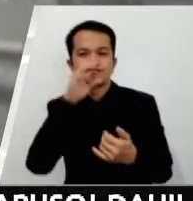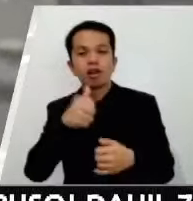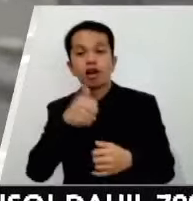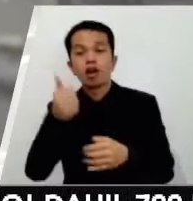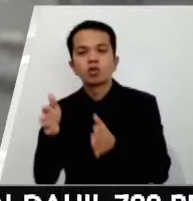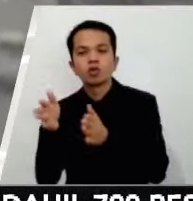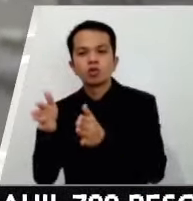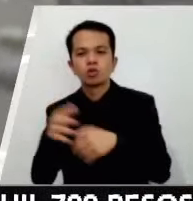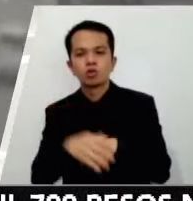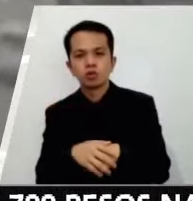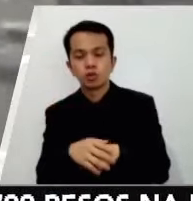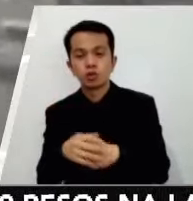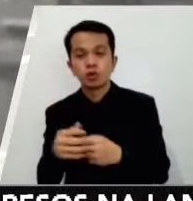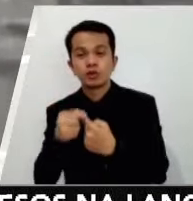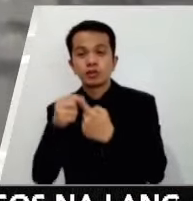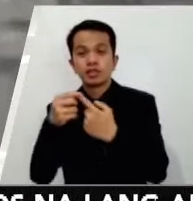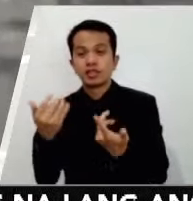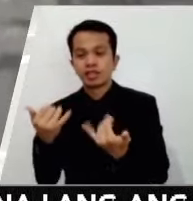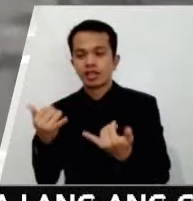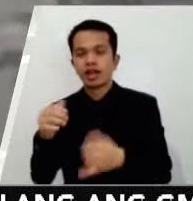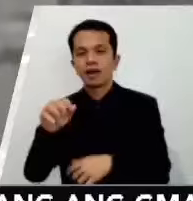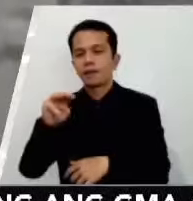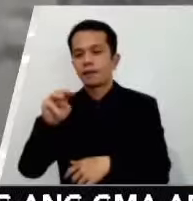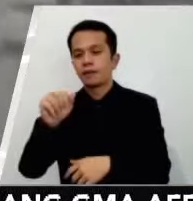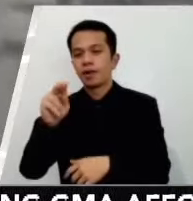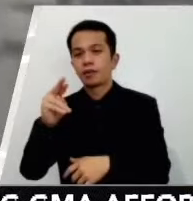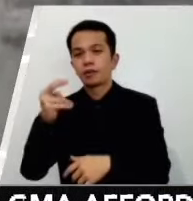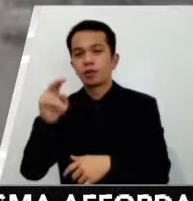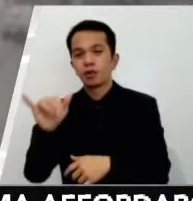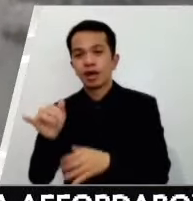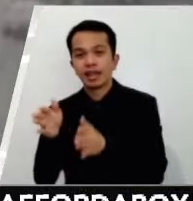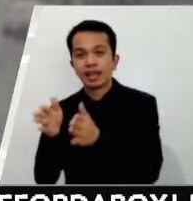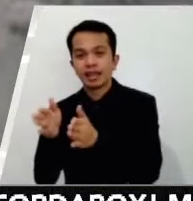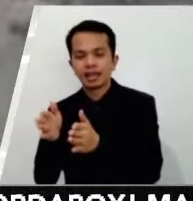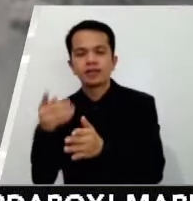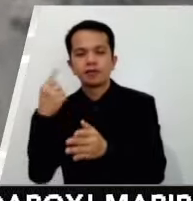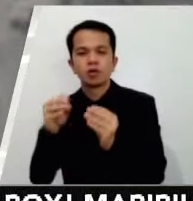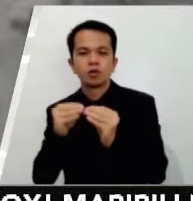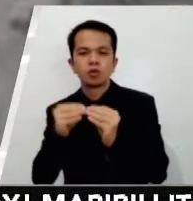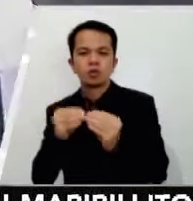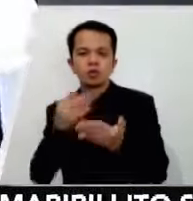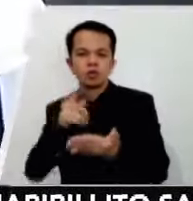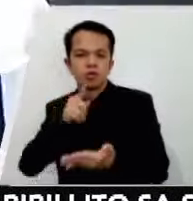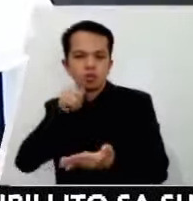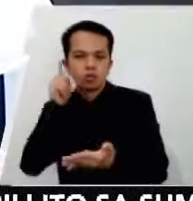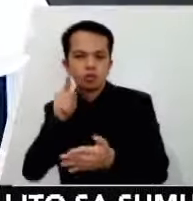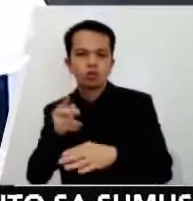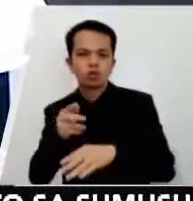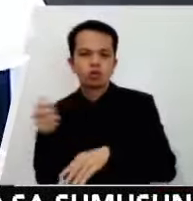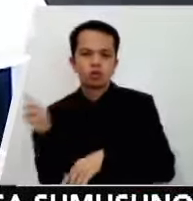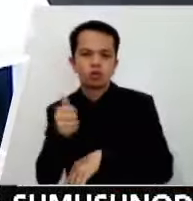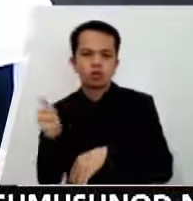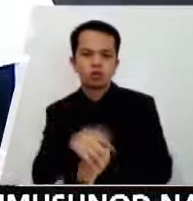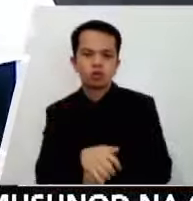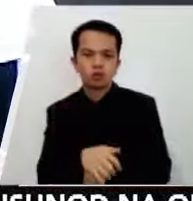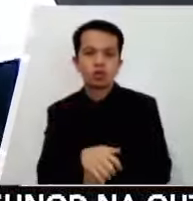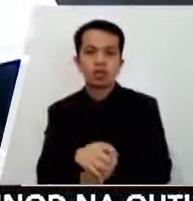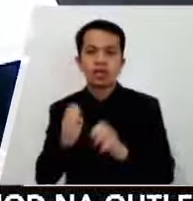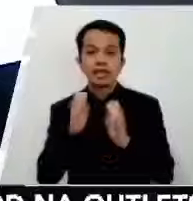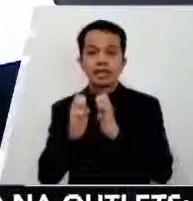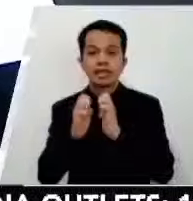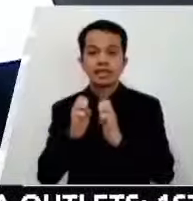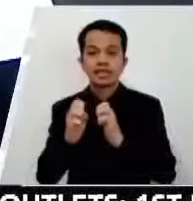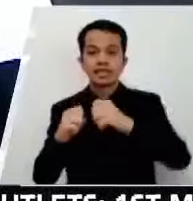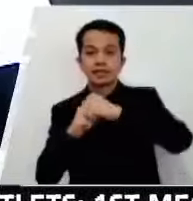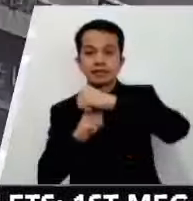lanes na pwede ho nilang madaanan para mas maalwan ang kanilang mga paglalakbay. EDSA Ortigas Flyover! Yung kaliwa po papunta